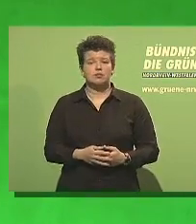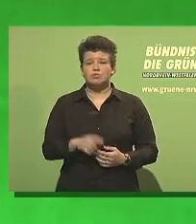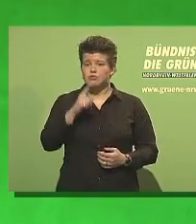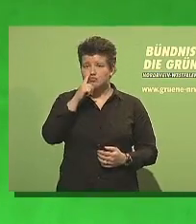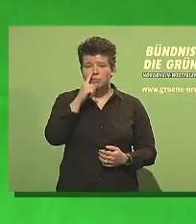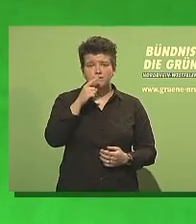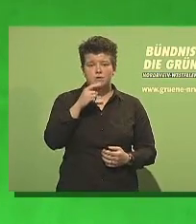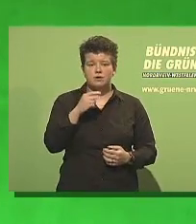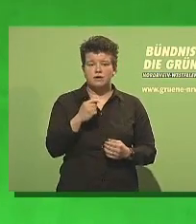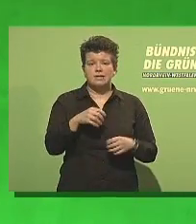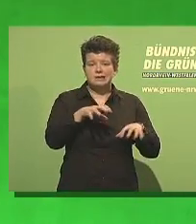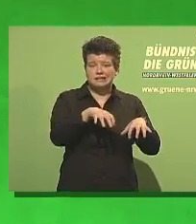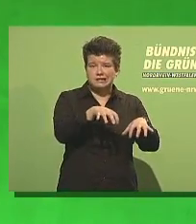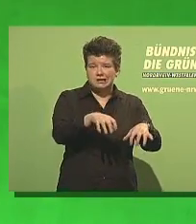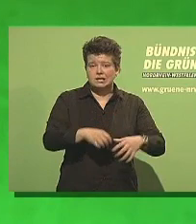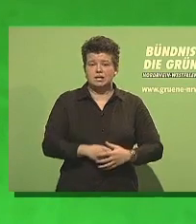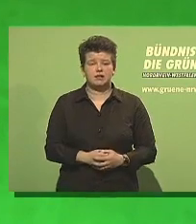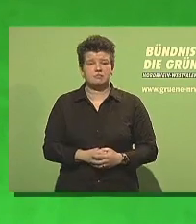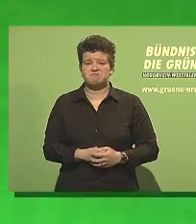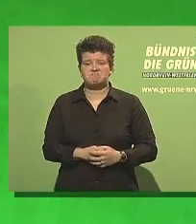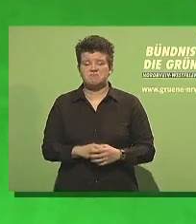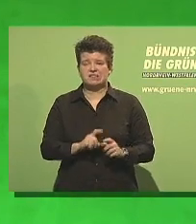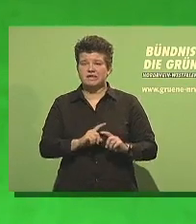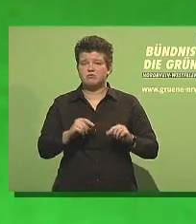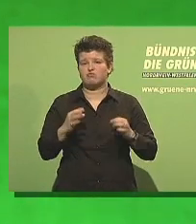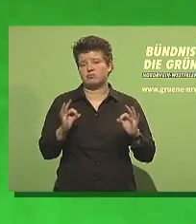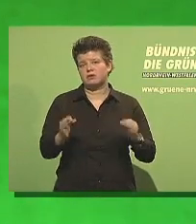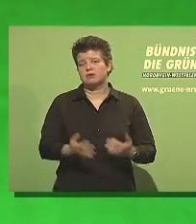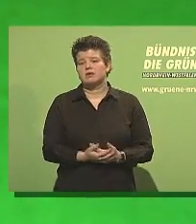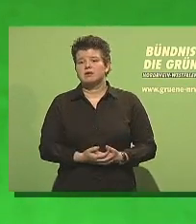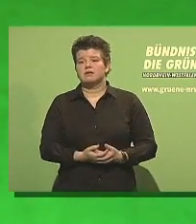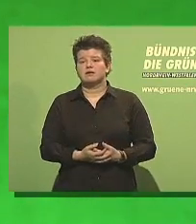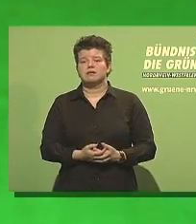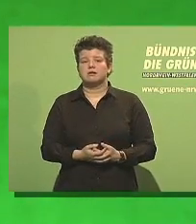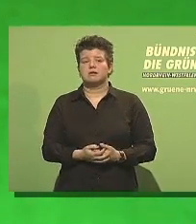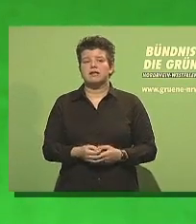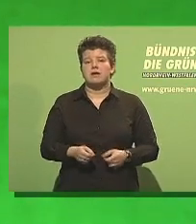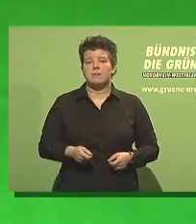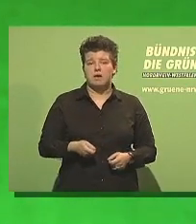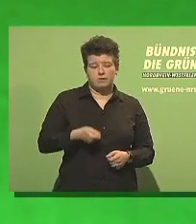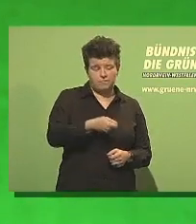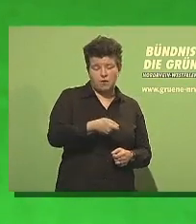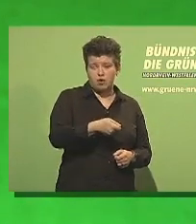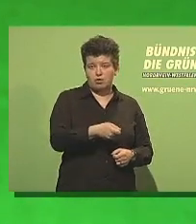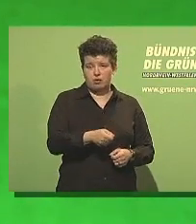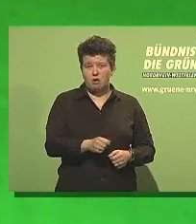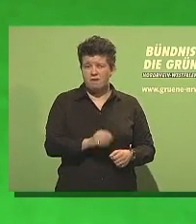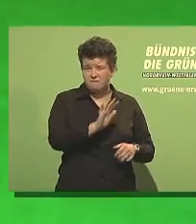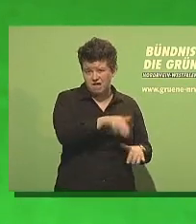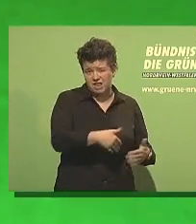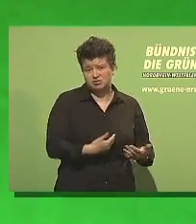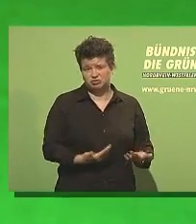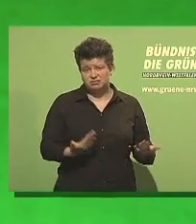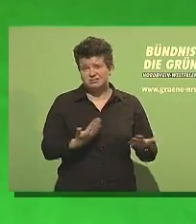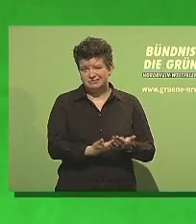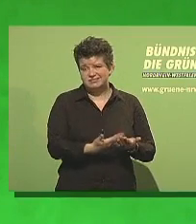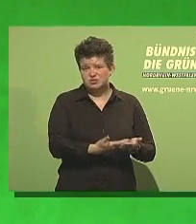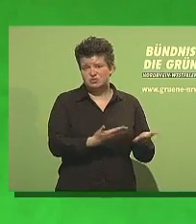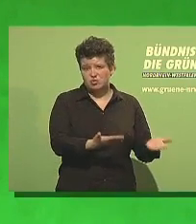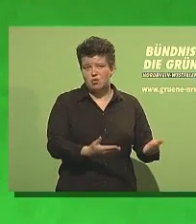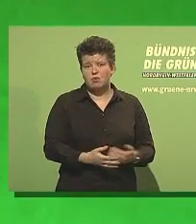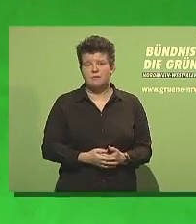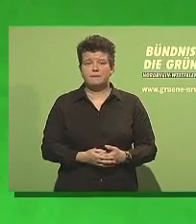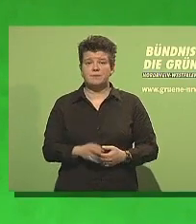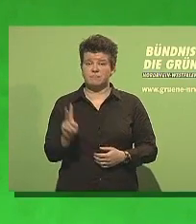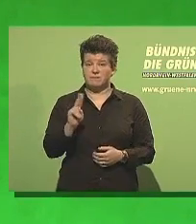falsche Landwirtschaftspolitik mit übermäßigen und falschen Förderungen von Biogasanlagen. Und das führt am Ende zu diesen Maismonokulturen. Und wer